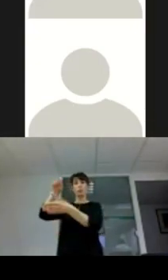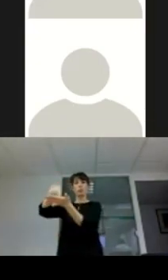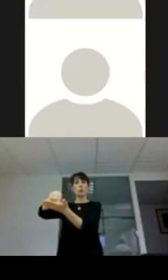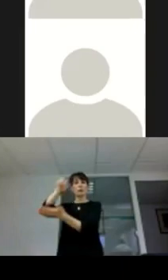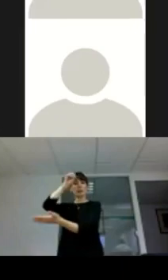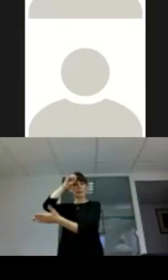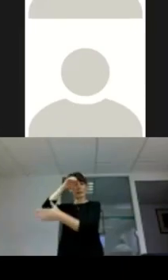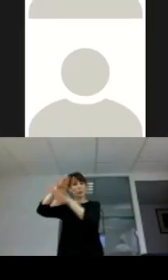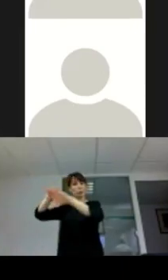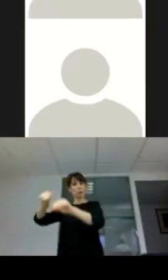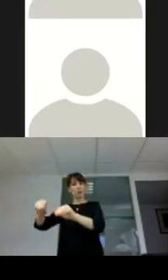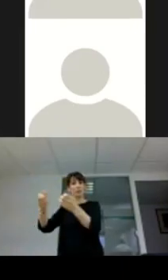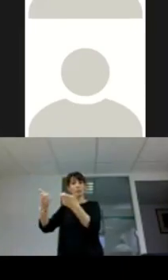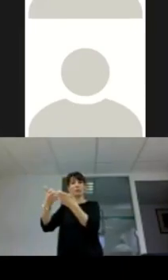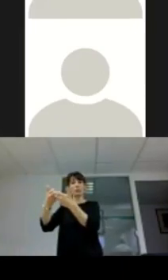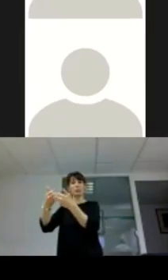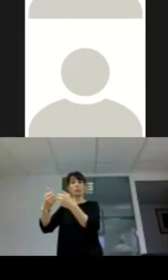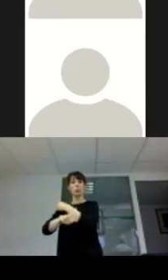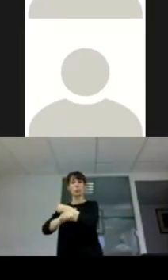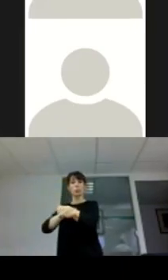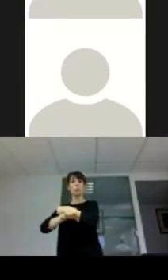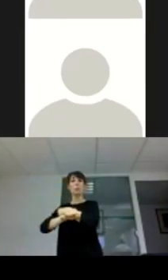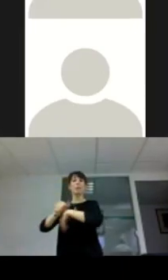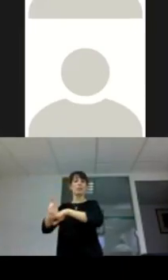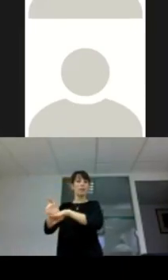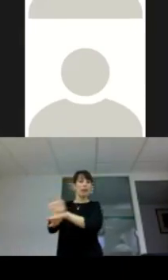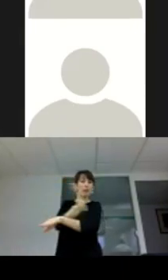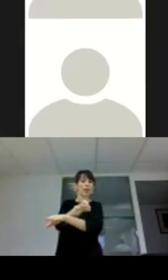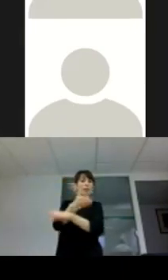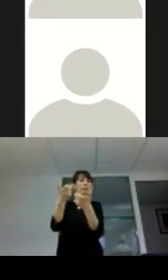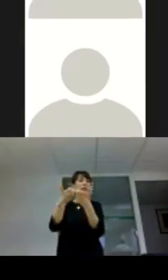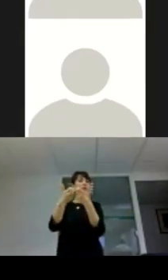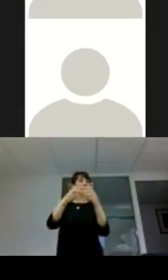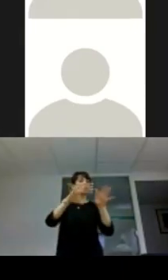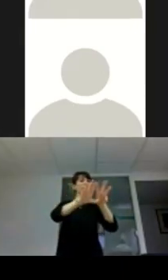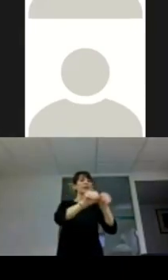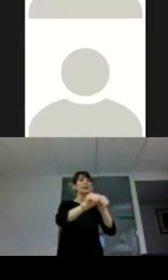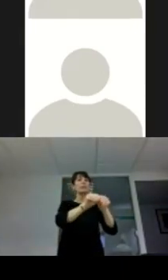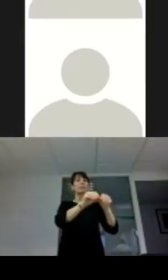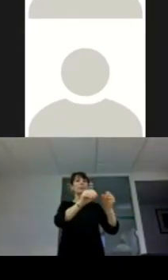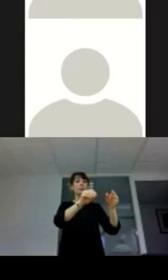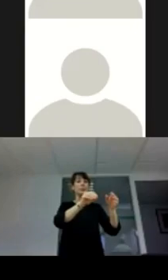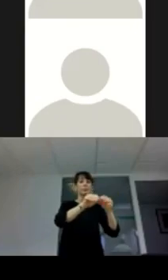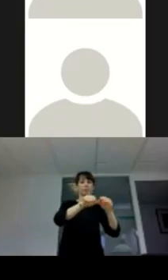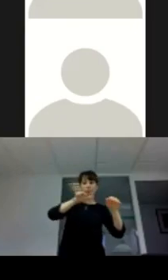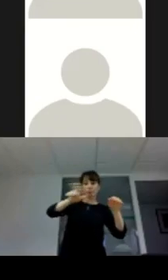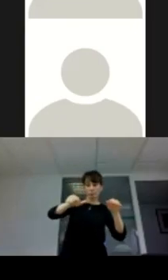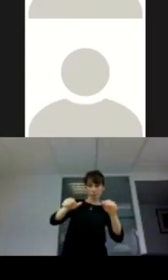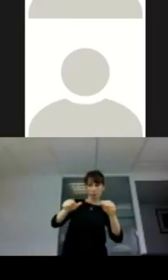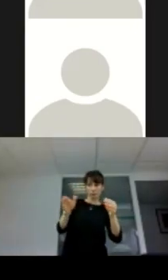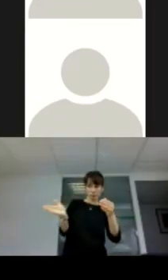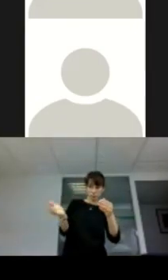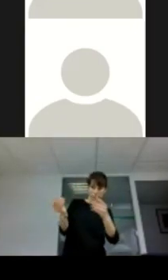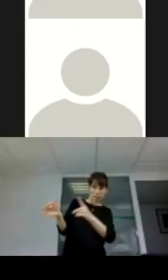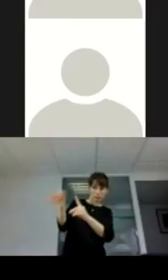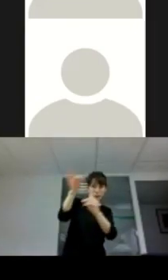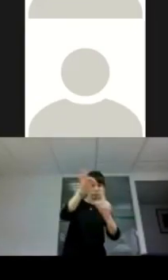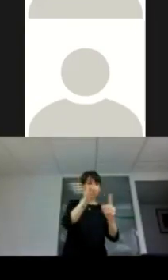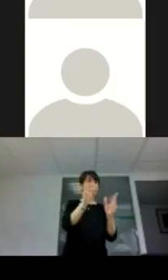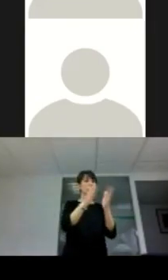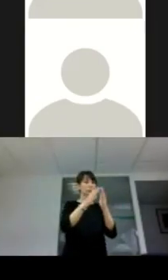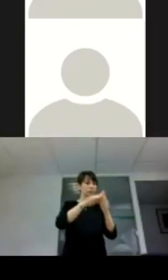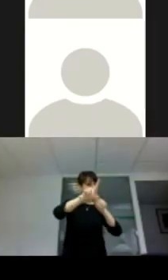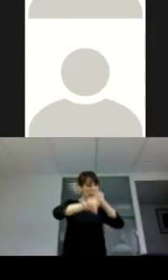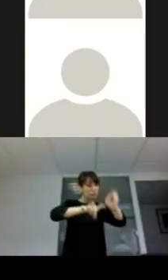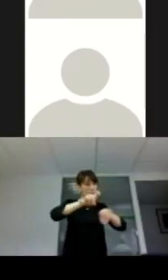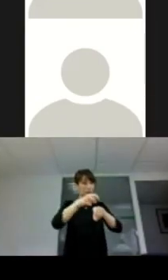à la clinique Calabé et qui, la semaine précédente, seront appelés par l'équipe de soins oncologiques